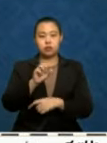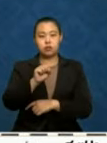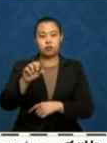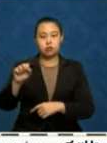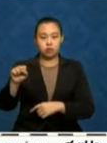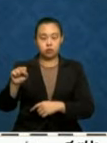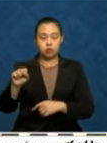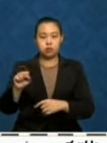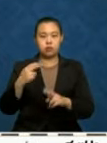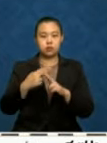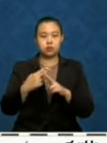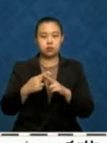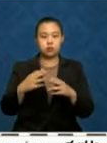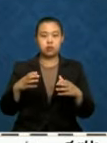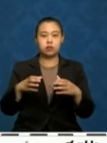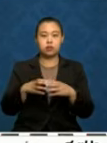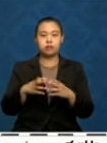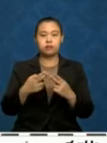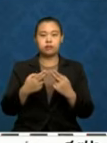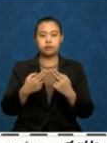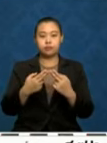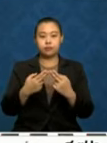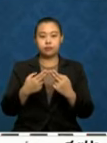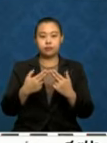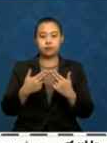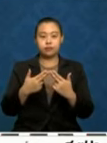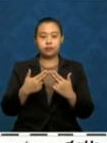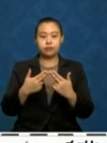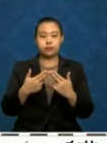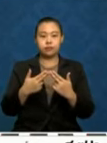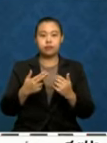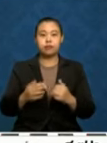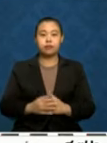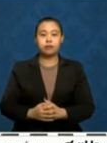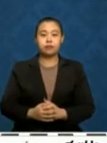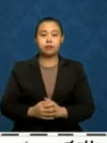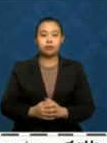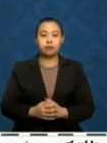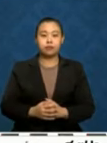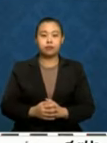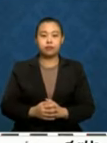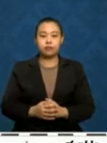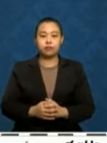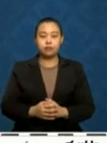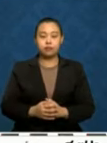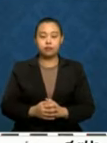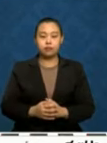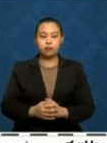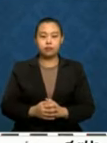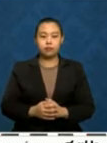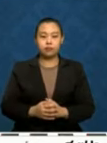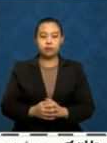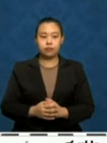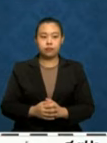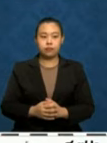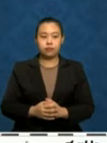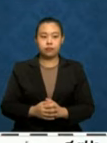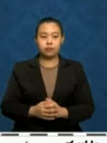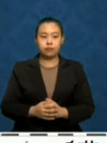แบบที่ได้ชื่อพรรครวมไทยสร้างชาติผมจะขอเรียนแจ้งให้ท่านเลขานะ